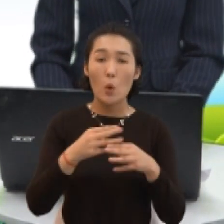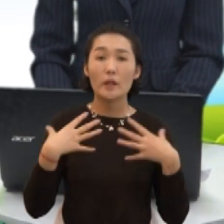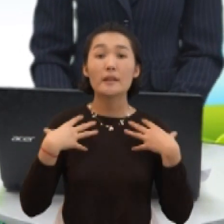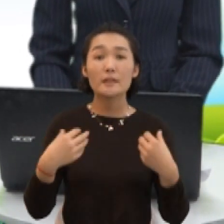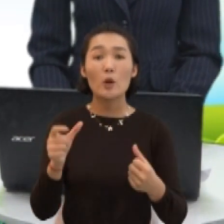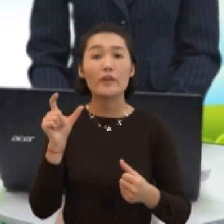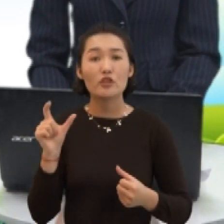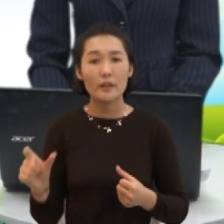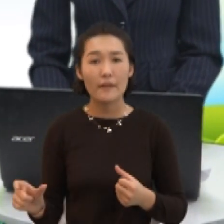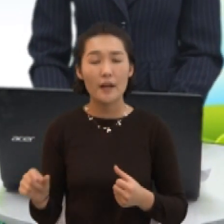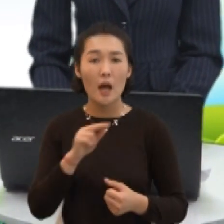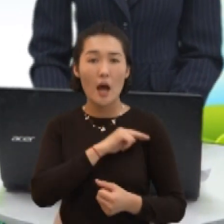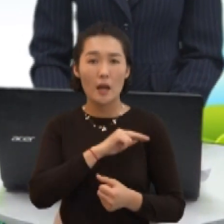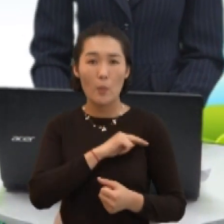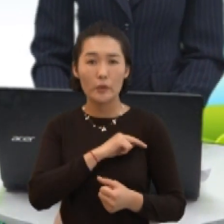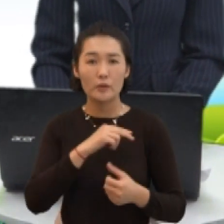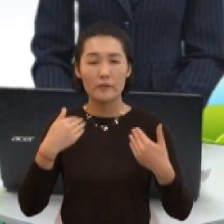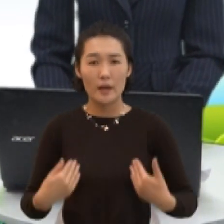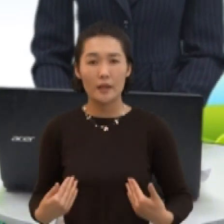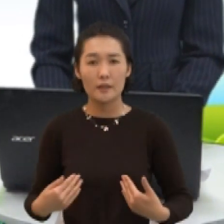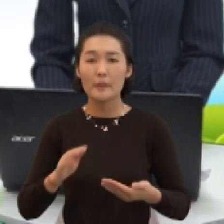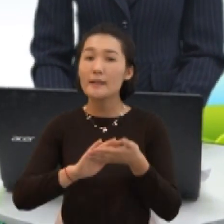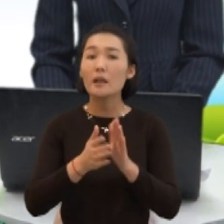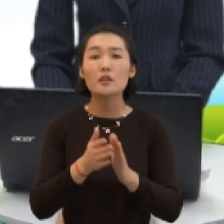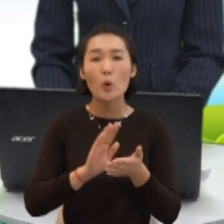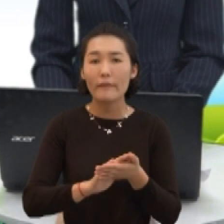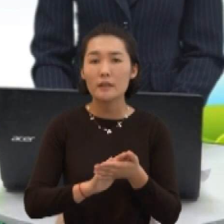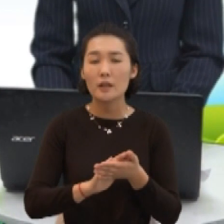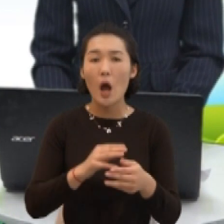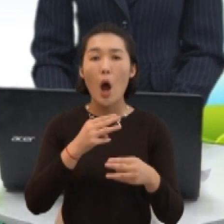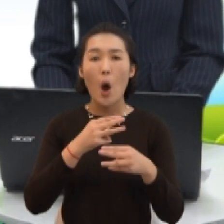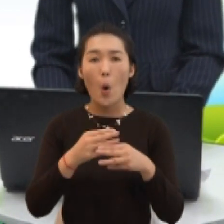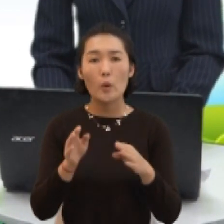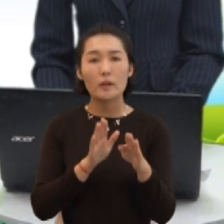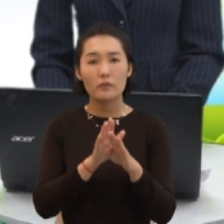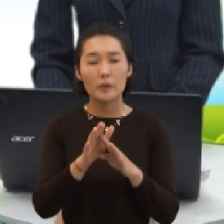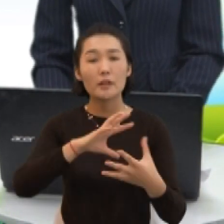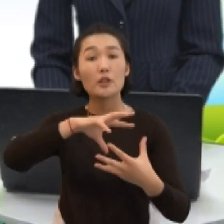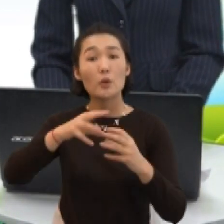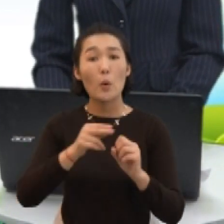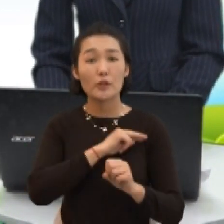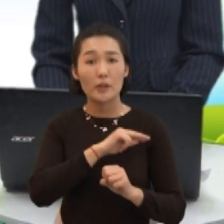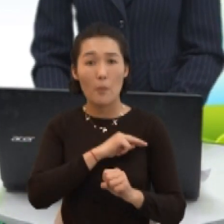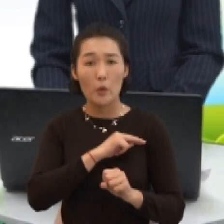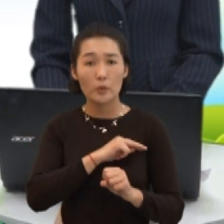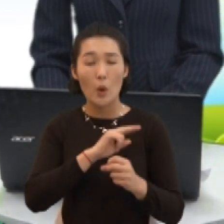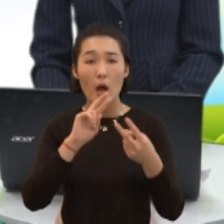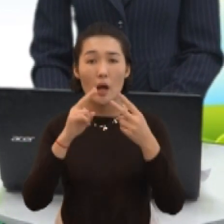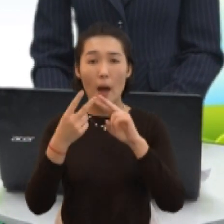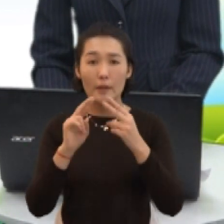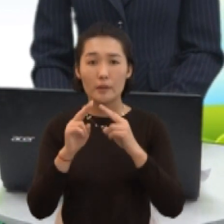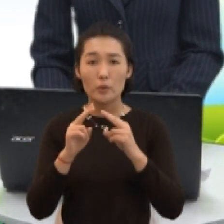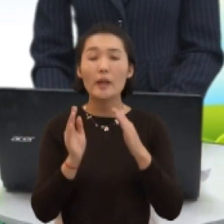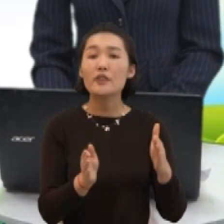человека действуют в организме согласованно. Органы, выполняющие общую работу, образуют системы